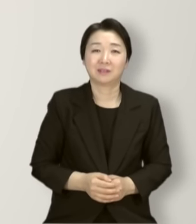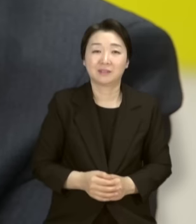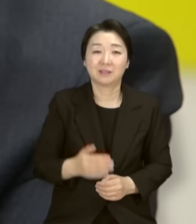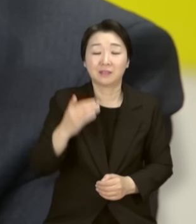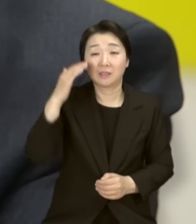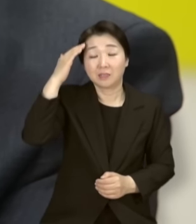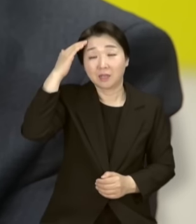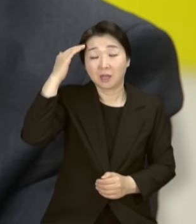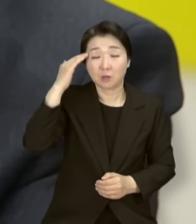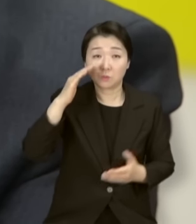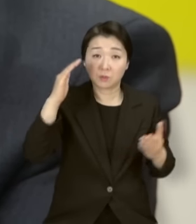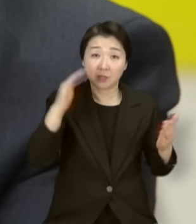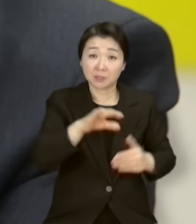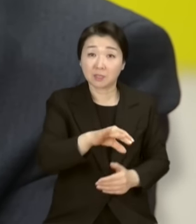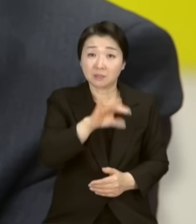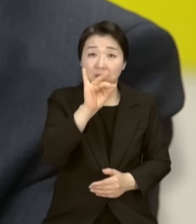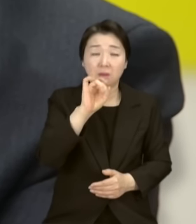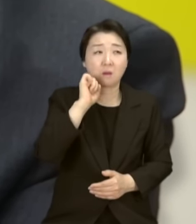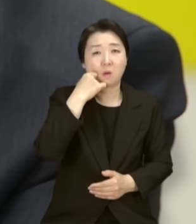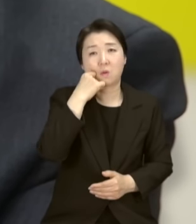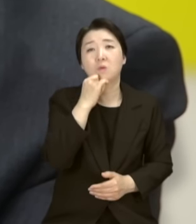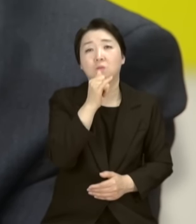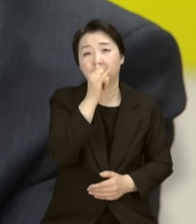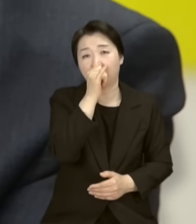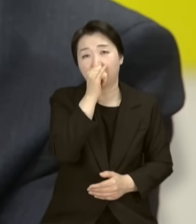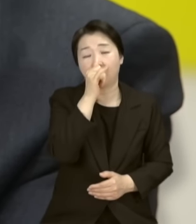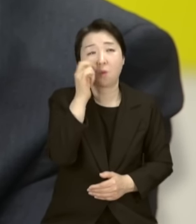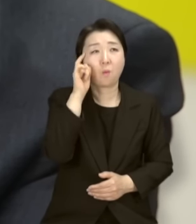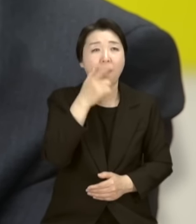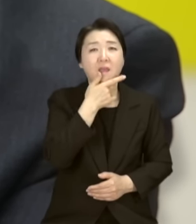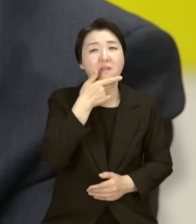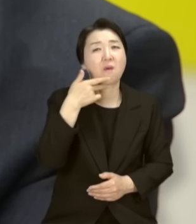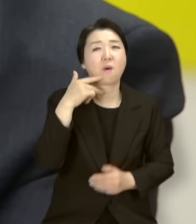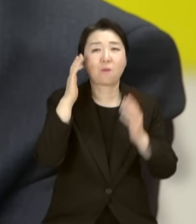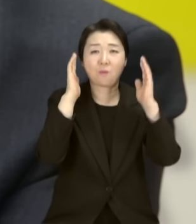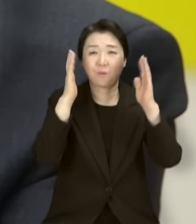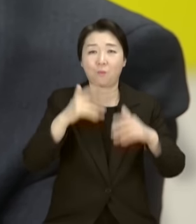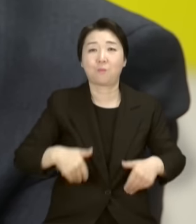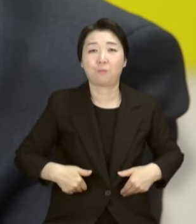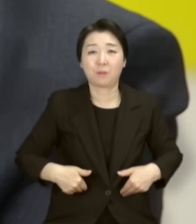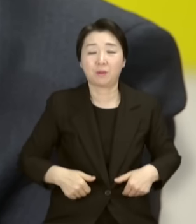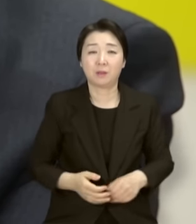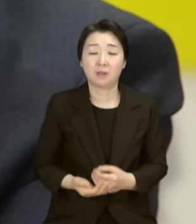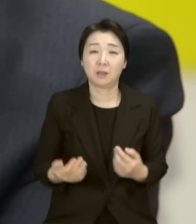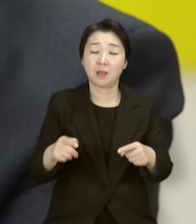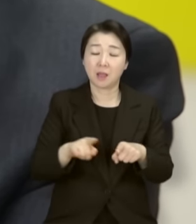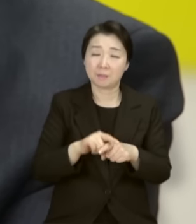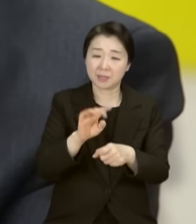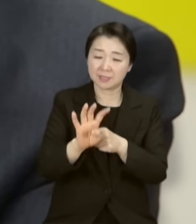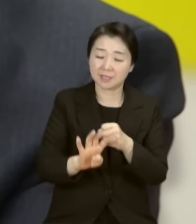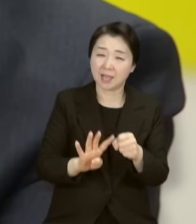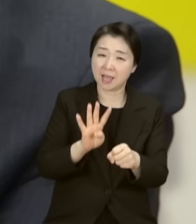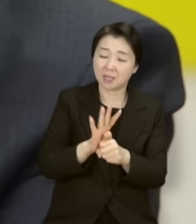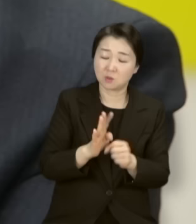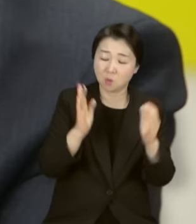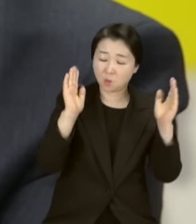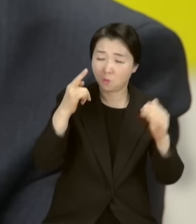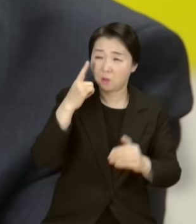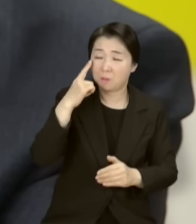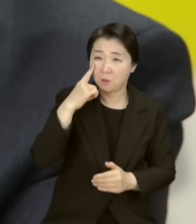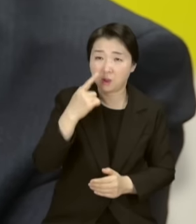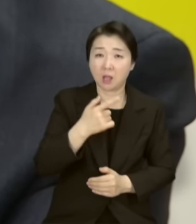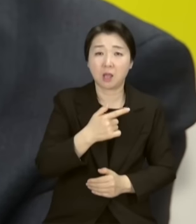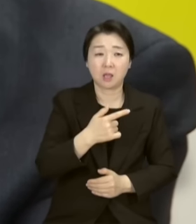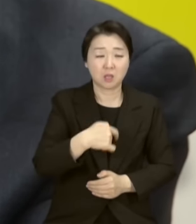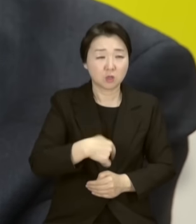학생들이 초기에는 오히려 어려움을 겪는 네. 영어로 하고 해야 되니까 네. 근데 같이 4년을 겪으면서 아유, 실력이 엄청 스스로